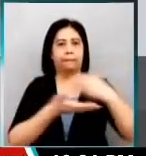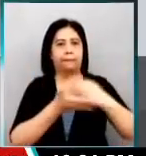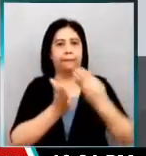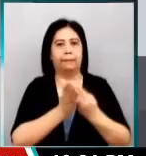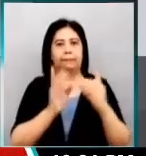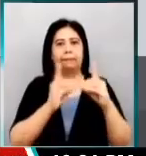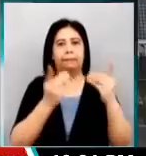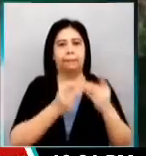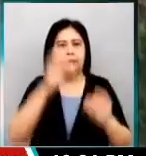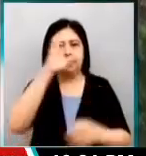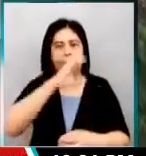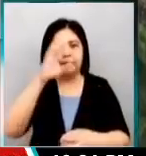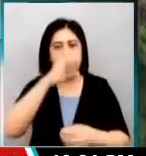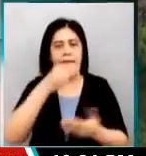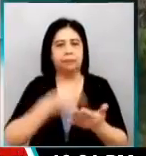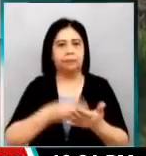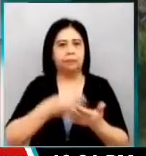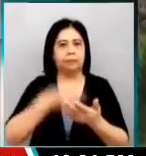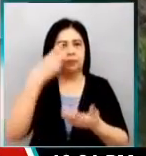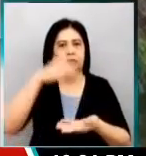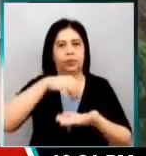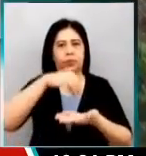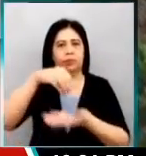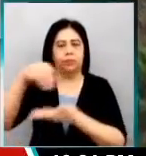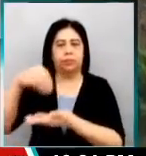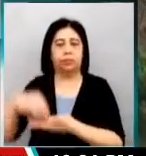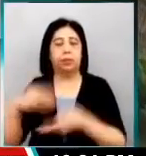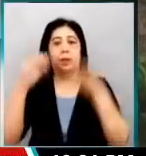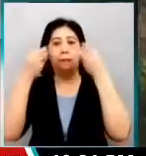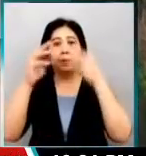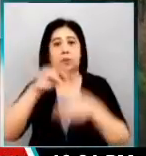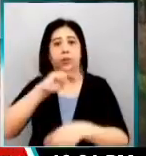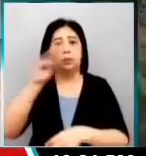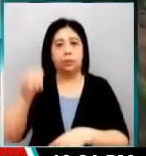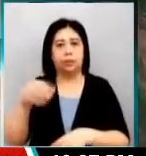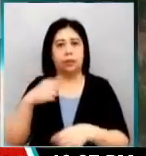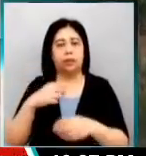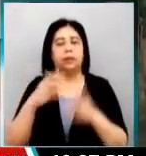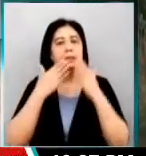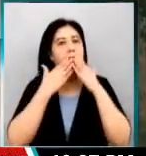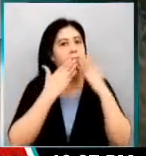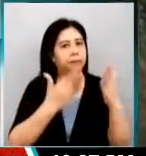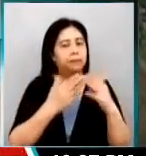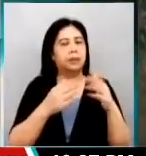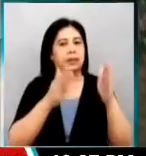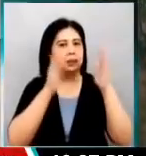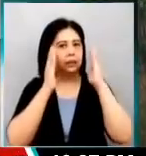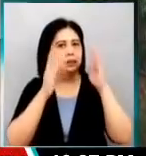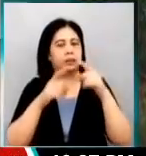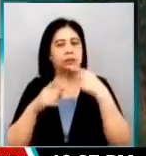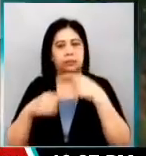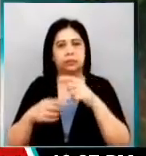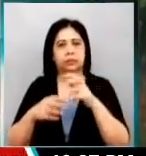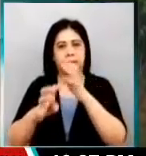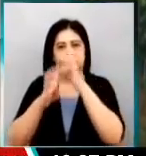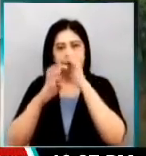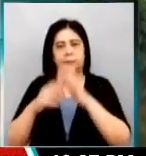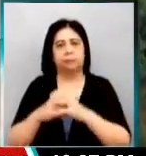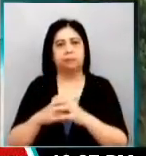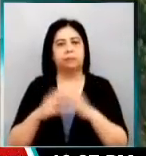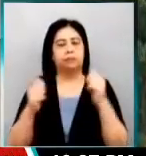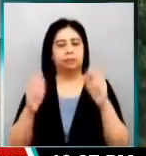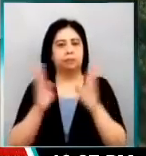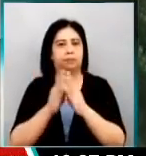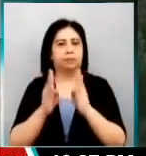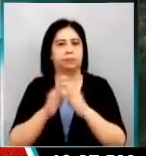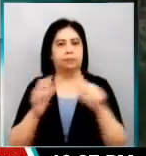pondo pang ayuda. Ang mga alkalde sa Metro Manila nagpasalamat na pinakinggan ang kanilang hiling na maghigpit. Magpupulong daw sila para